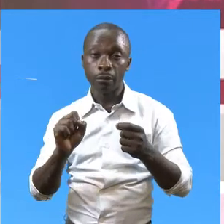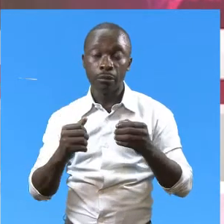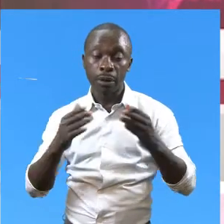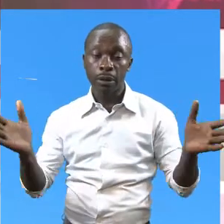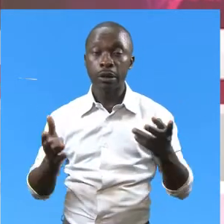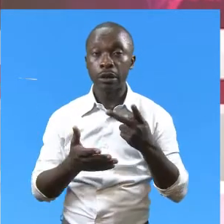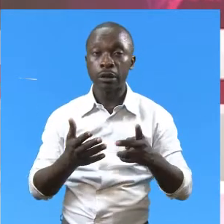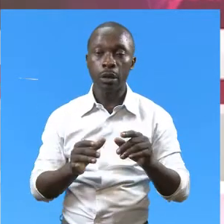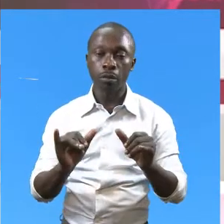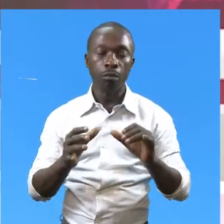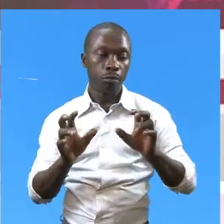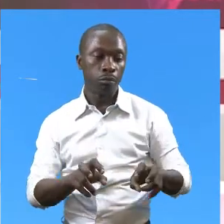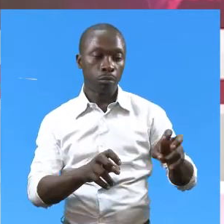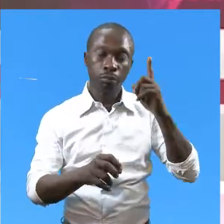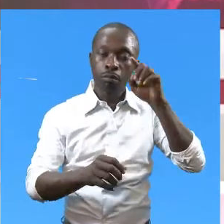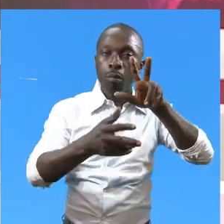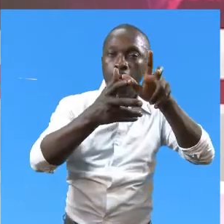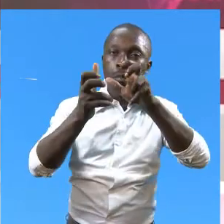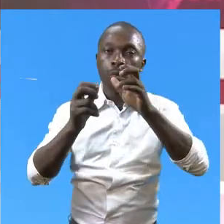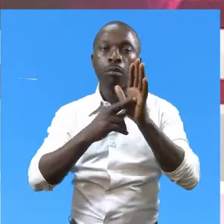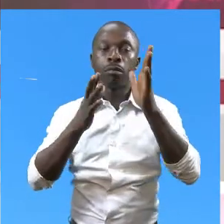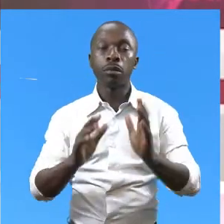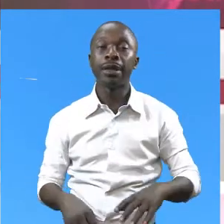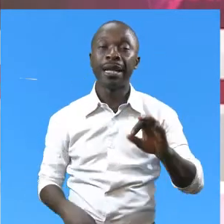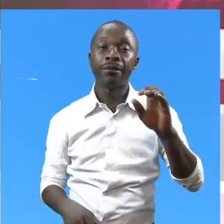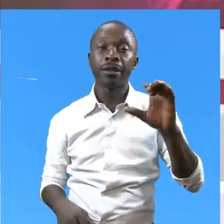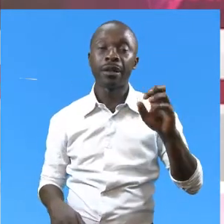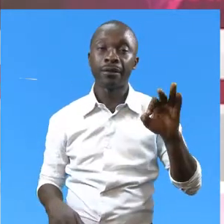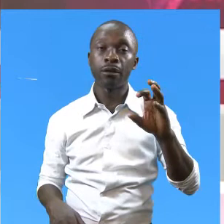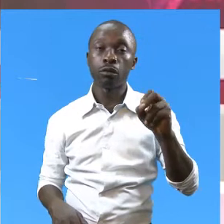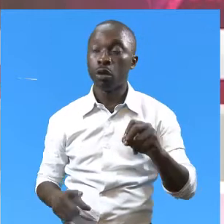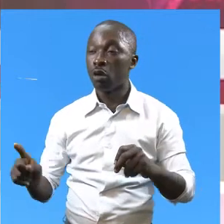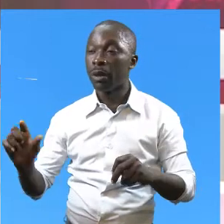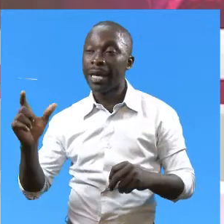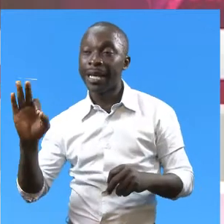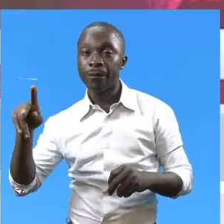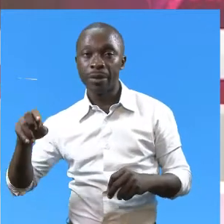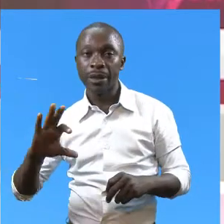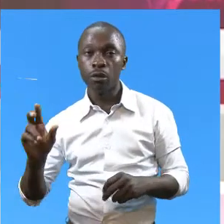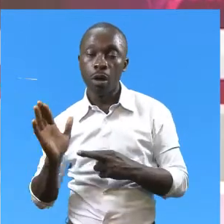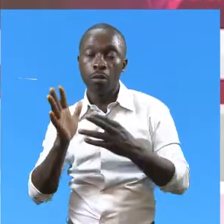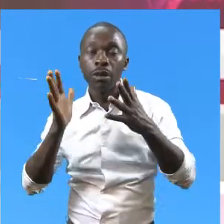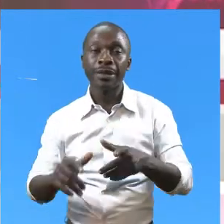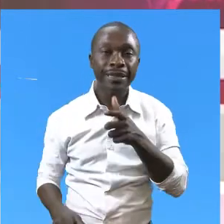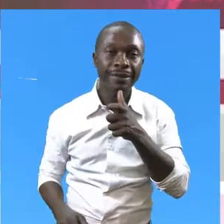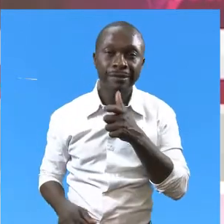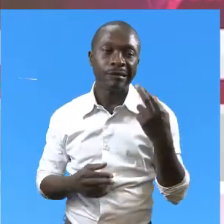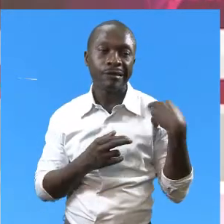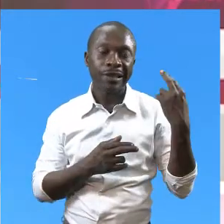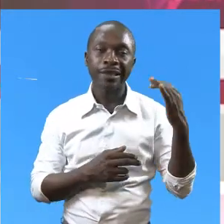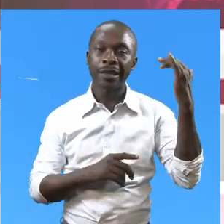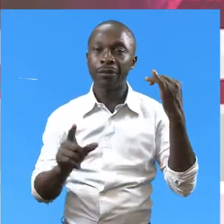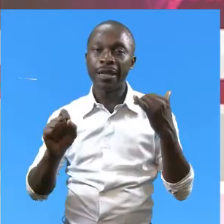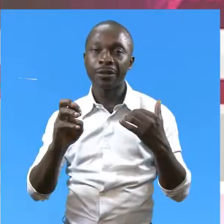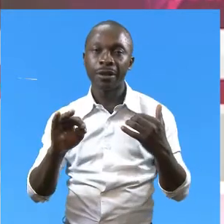Banlock, tandis que la Ligue camerounaise de football professionnel était représentée par son président, le général Pierre